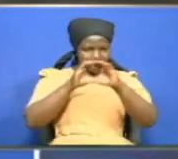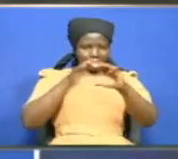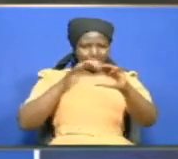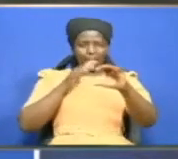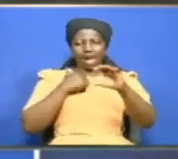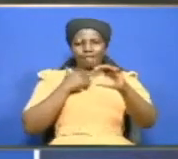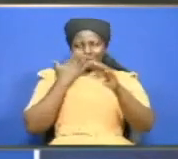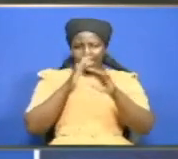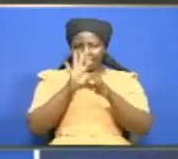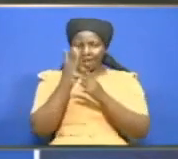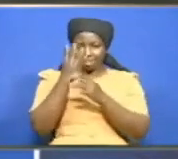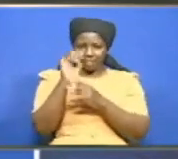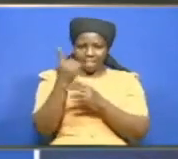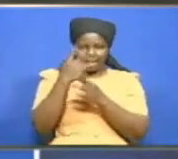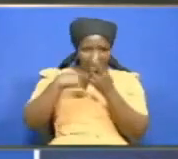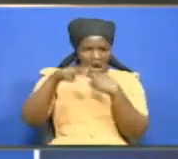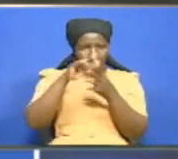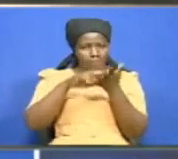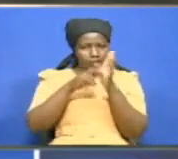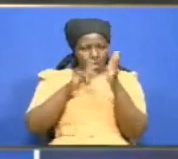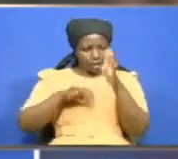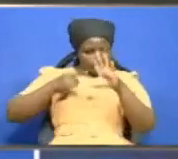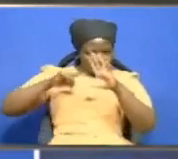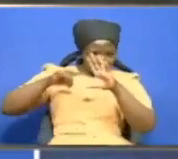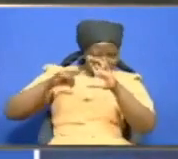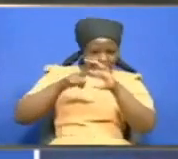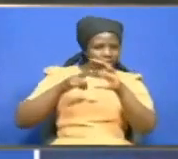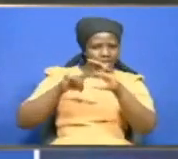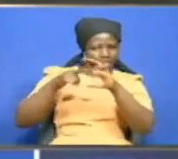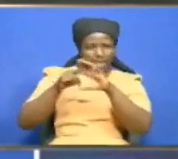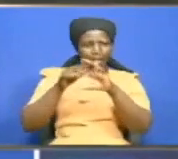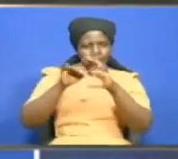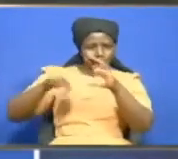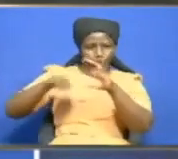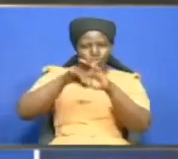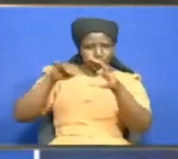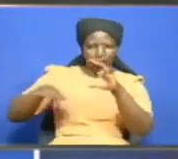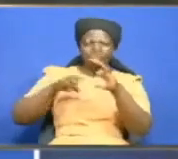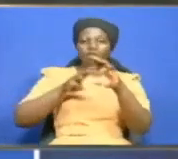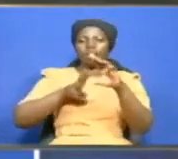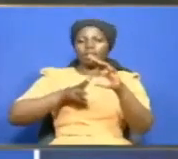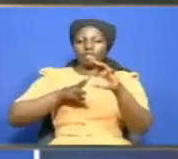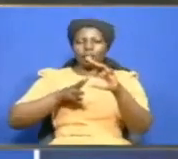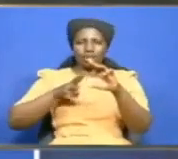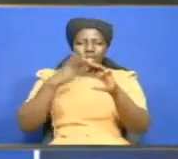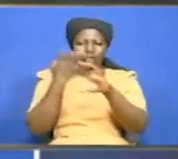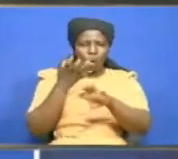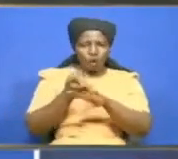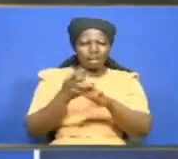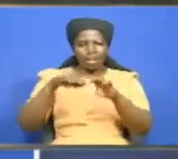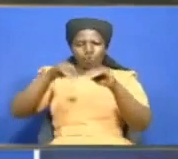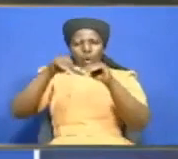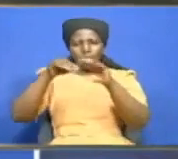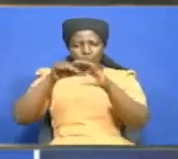Mkondo wa kwanza huu ni kulipua na kutoa mawe na mchanga kwenye tunnel. Sasa tunaenda